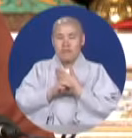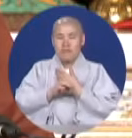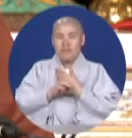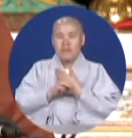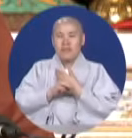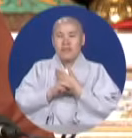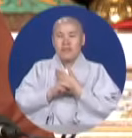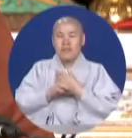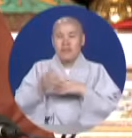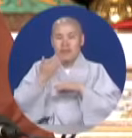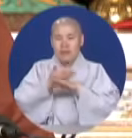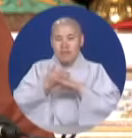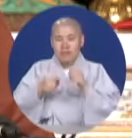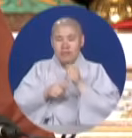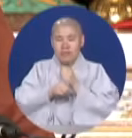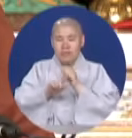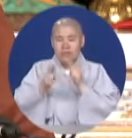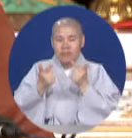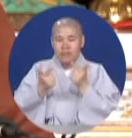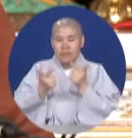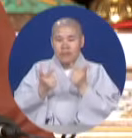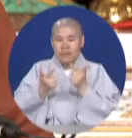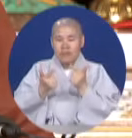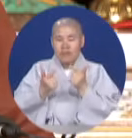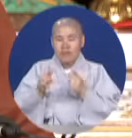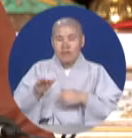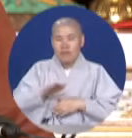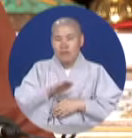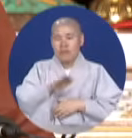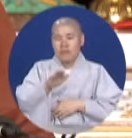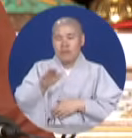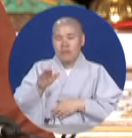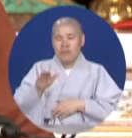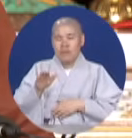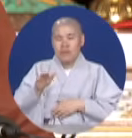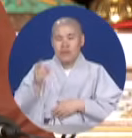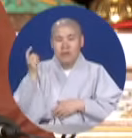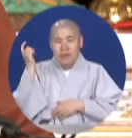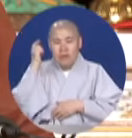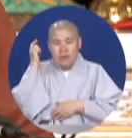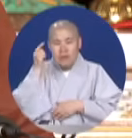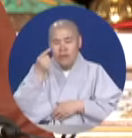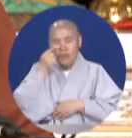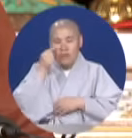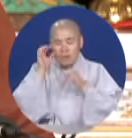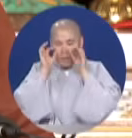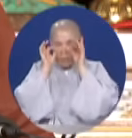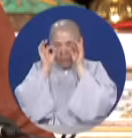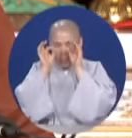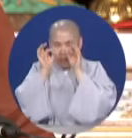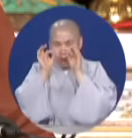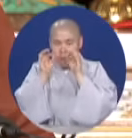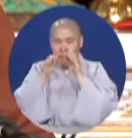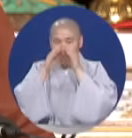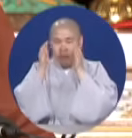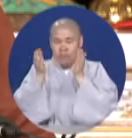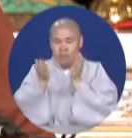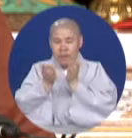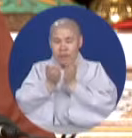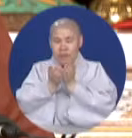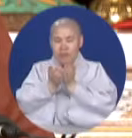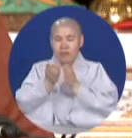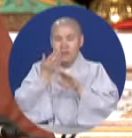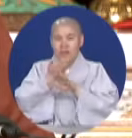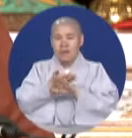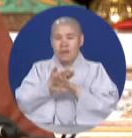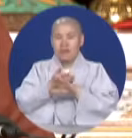그것은 다른 게 아닙니다. 우리 귀에 들리고 눈에 보이는 것이